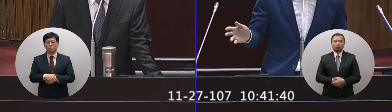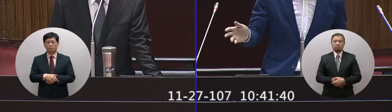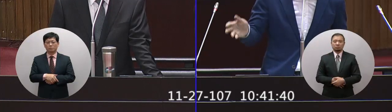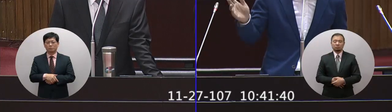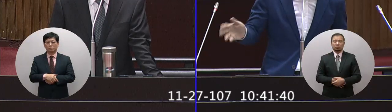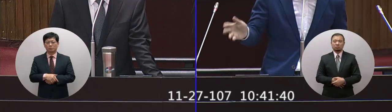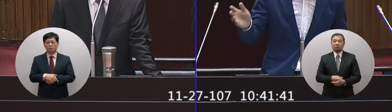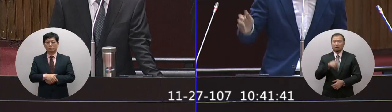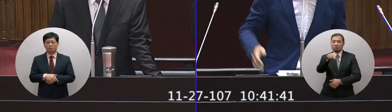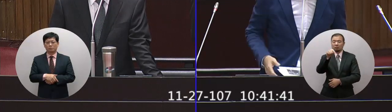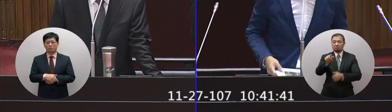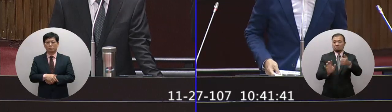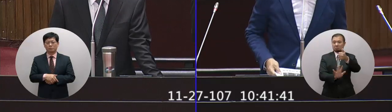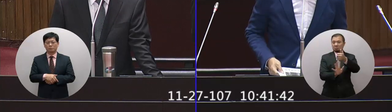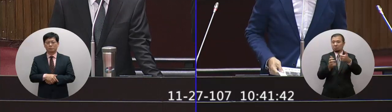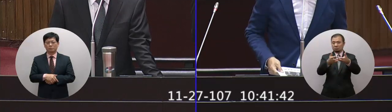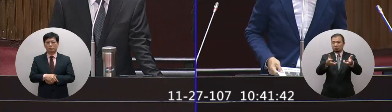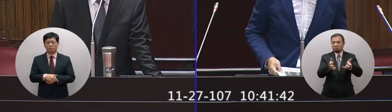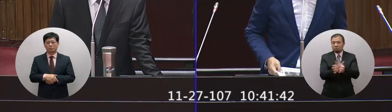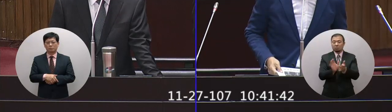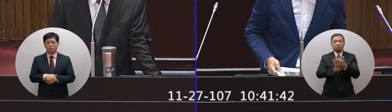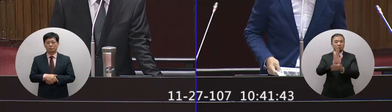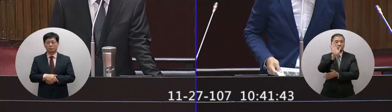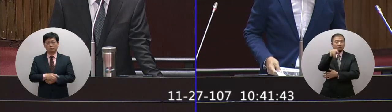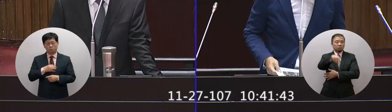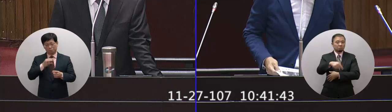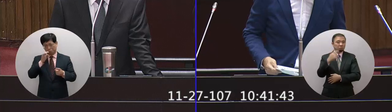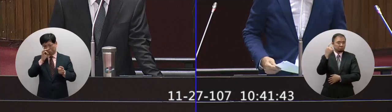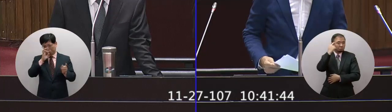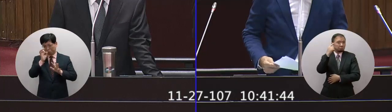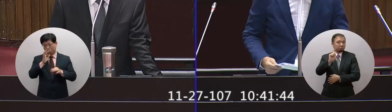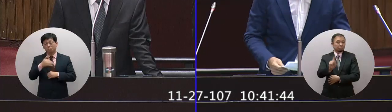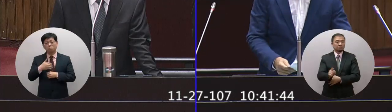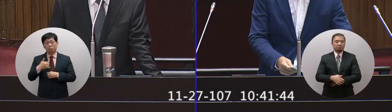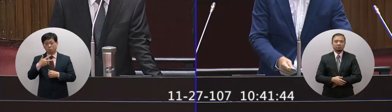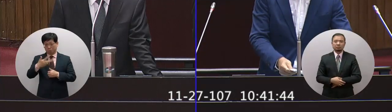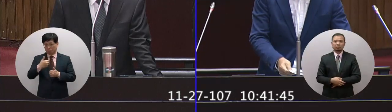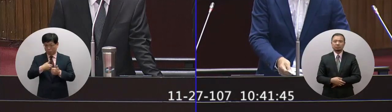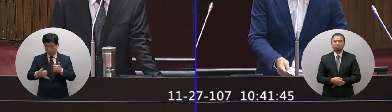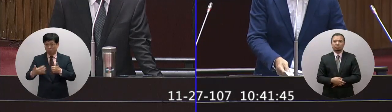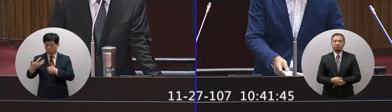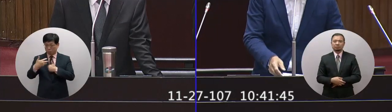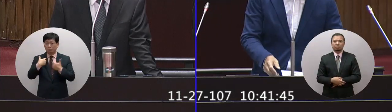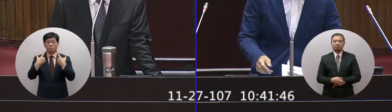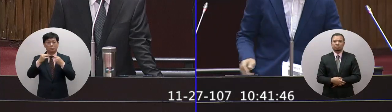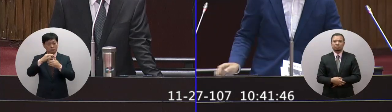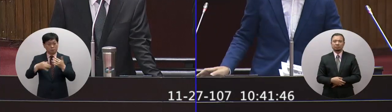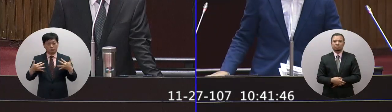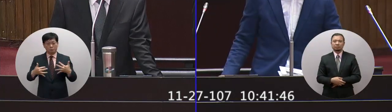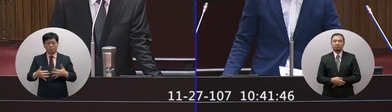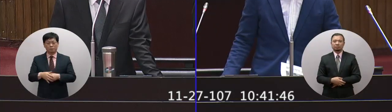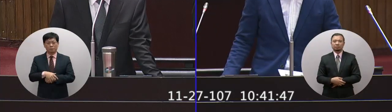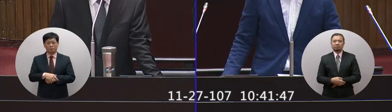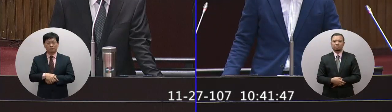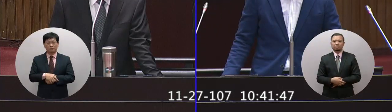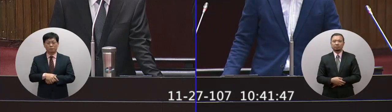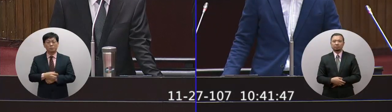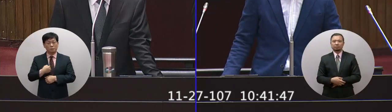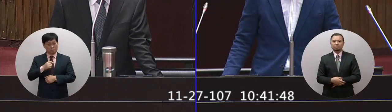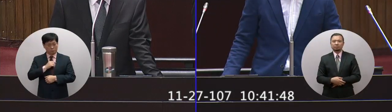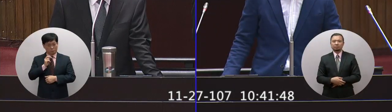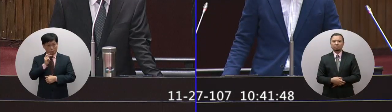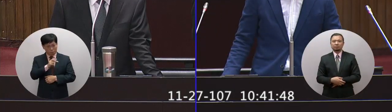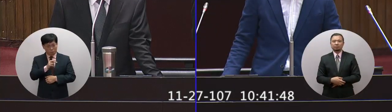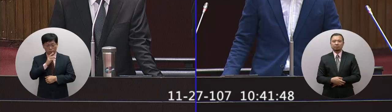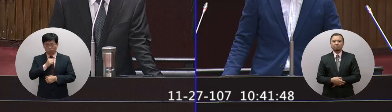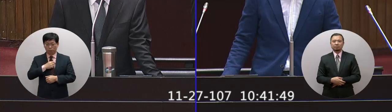你的团队接下来的立场是什么？ 要看，就因为徐伟你问的是一个原则性的问题嘛，哈。但是我看呢，